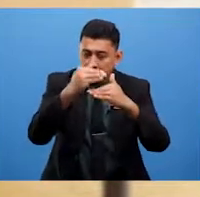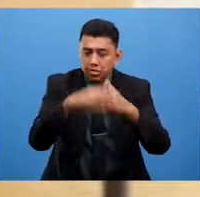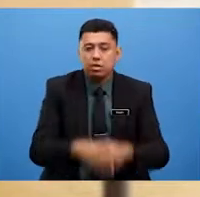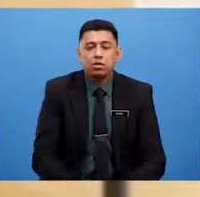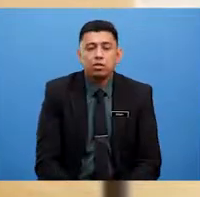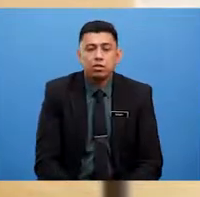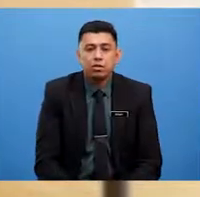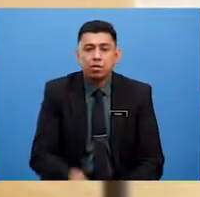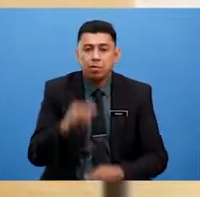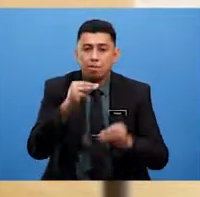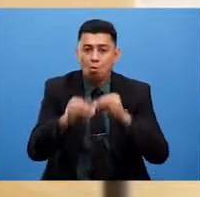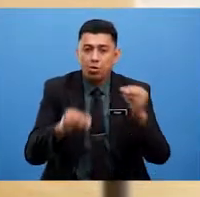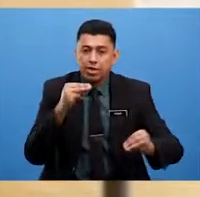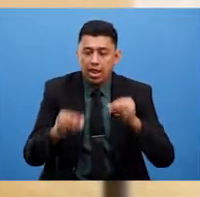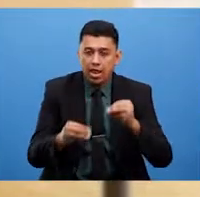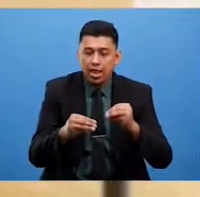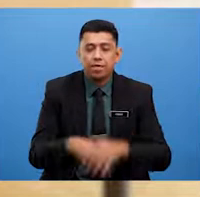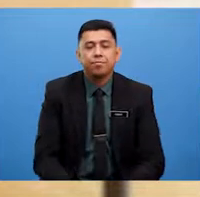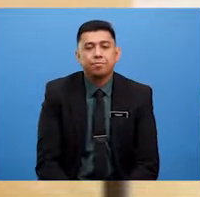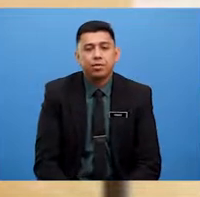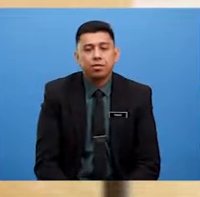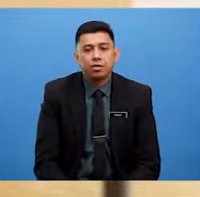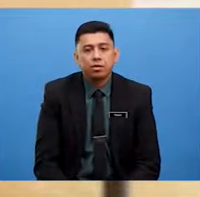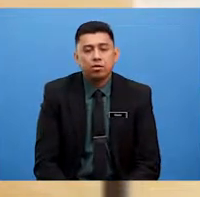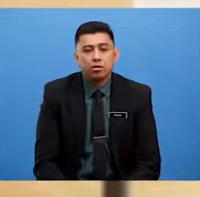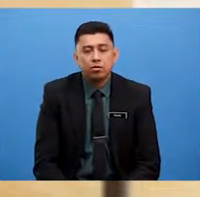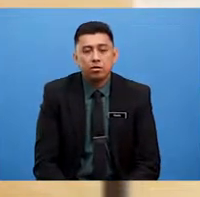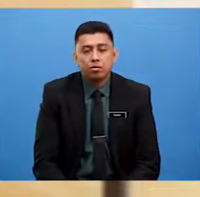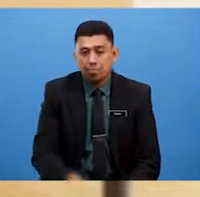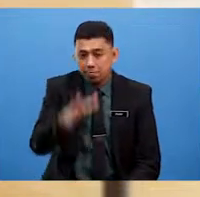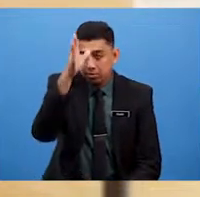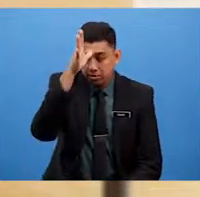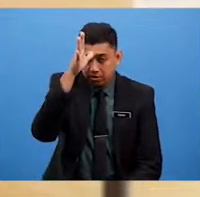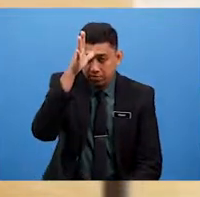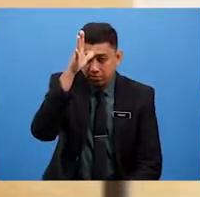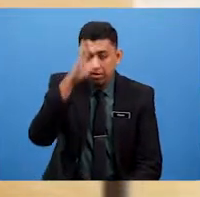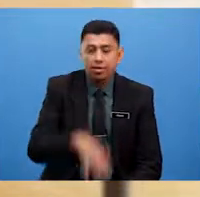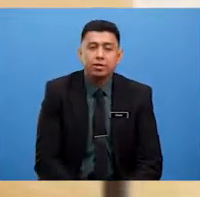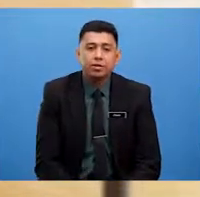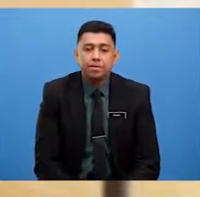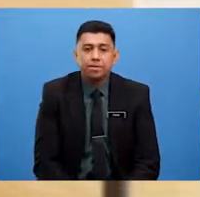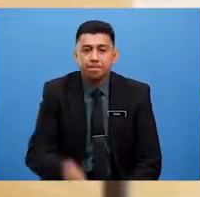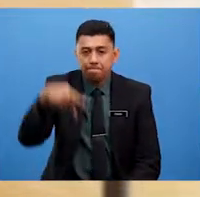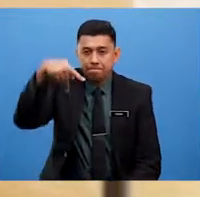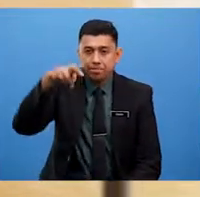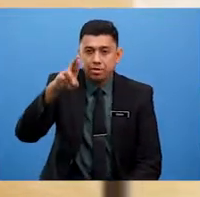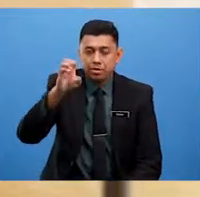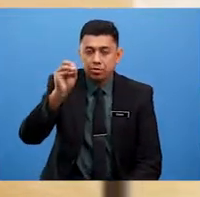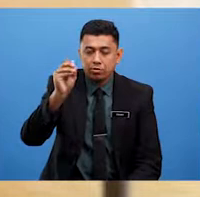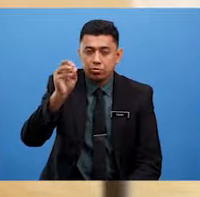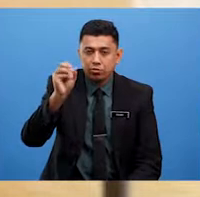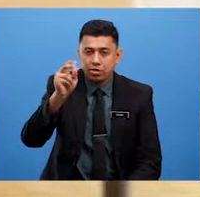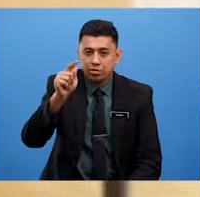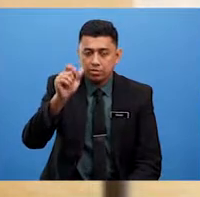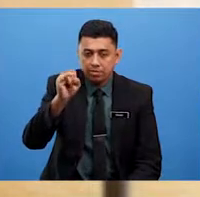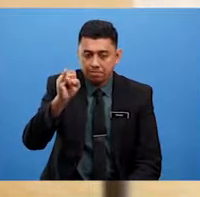model periodisasi ini. Bompa dikenali sebagai bapa periodisasi moden. Periodisasi